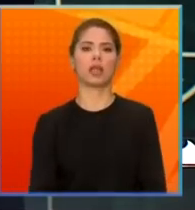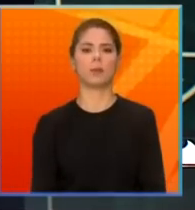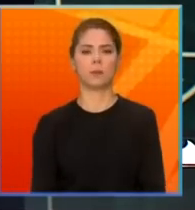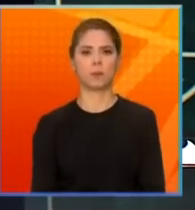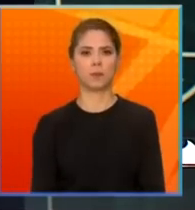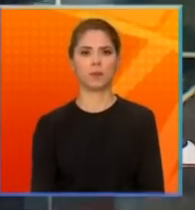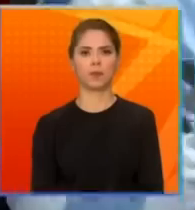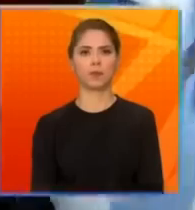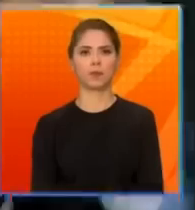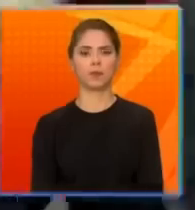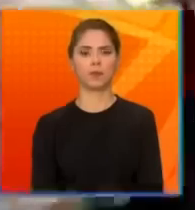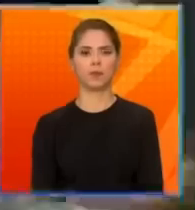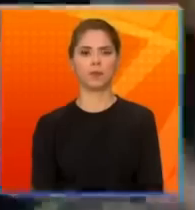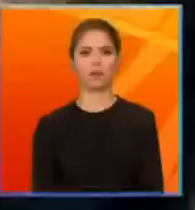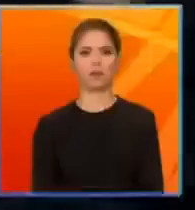söyledi.